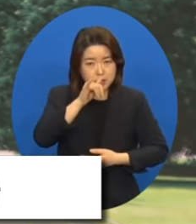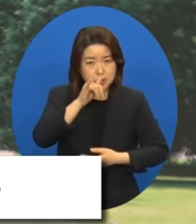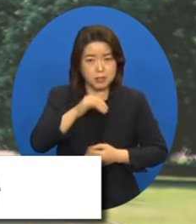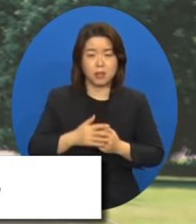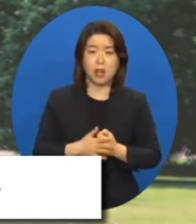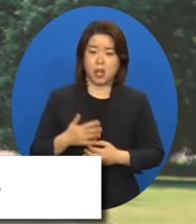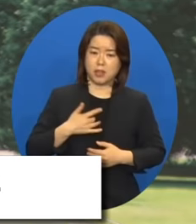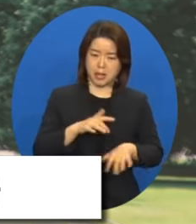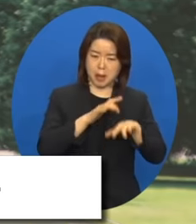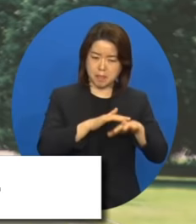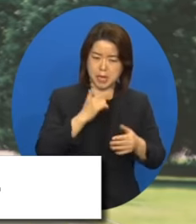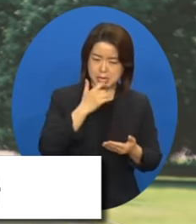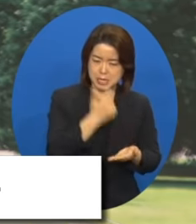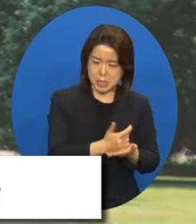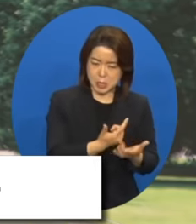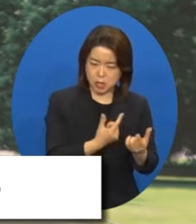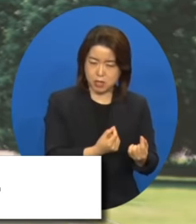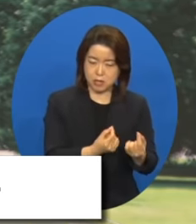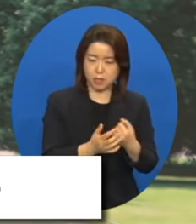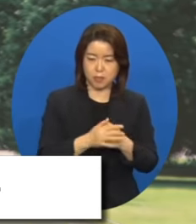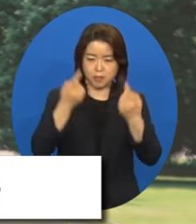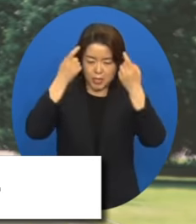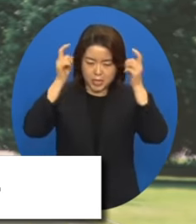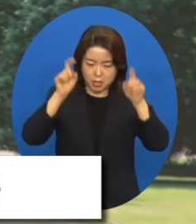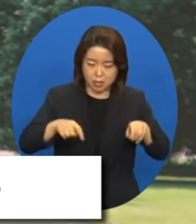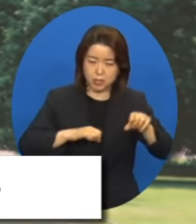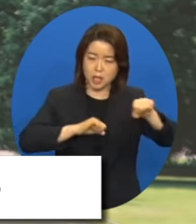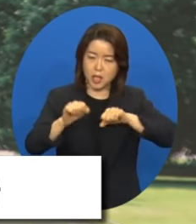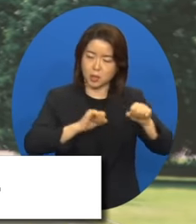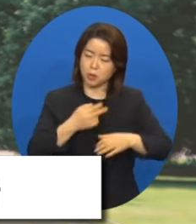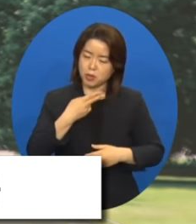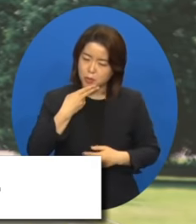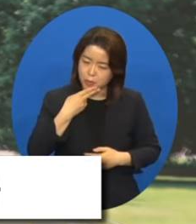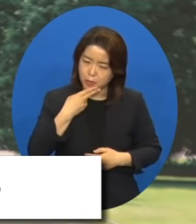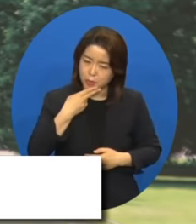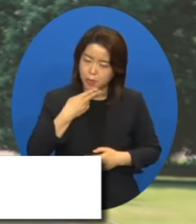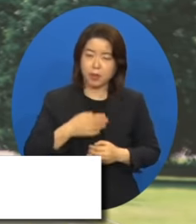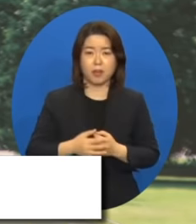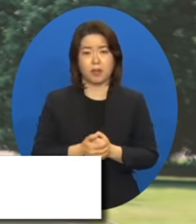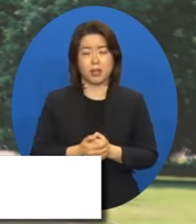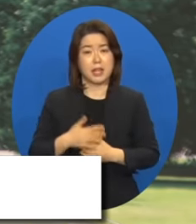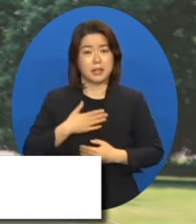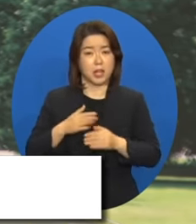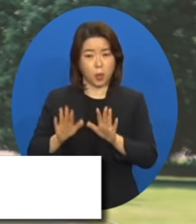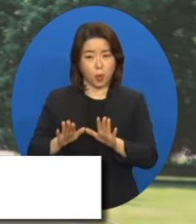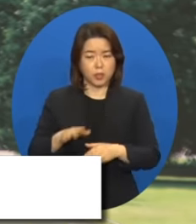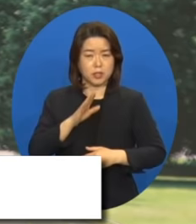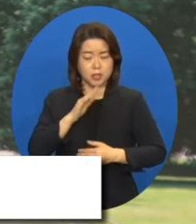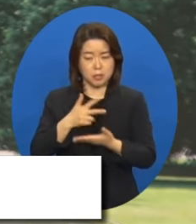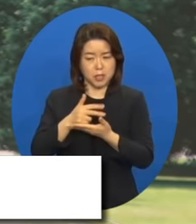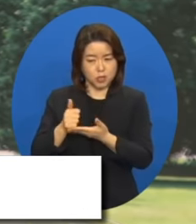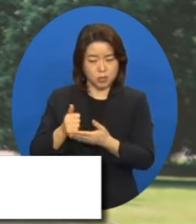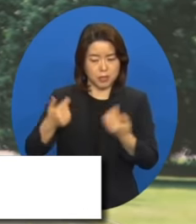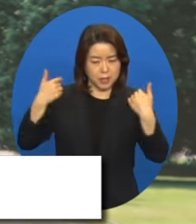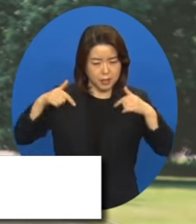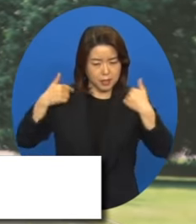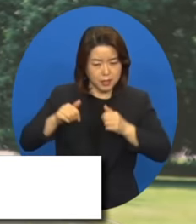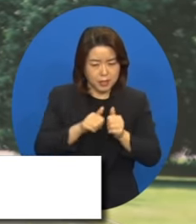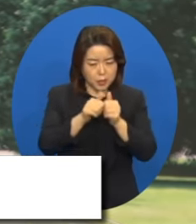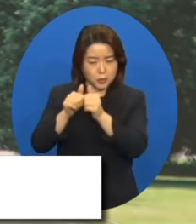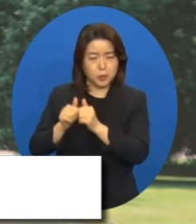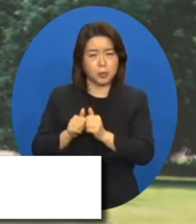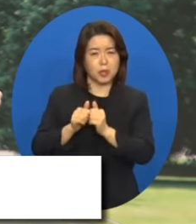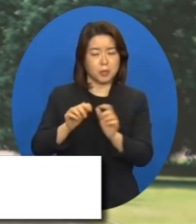내가 마귀에게 속아서 어리석게 행동한 것은 없을까? 내가 오늘 정말 주님과 늘 동행하며